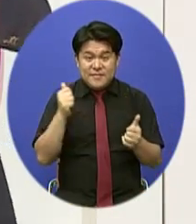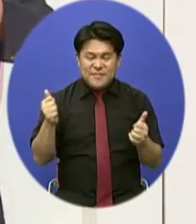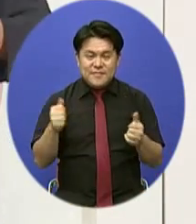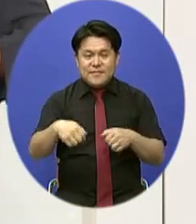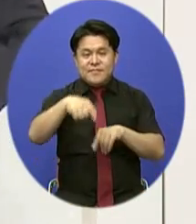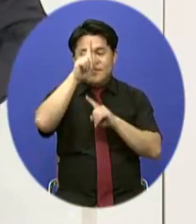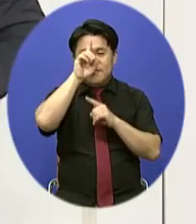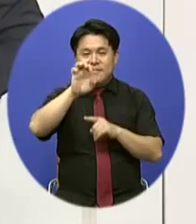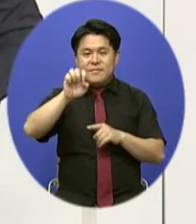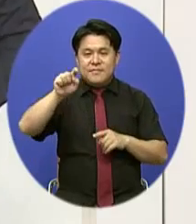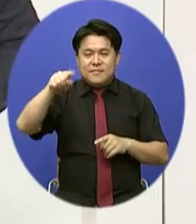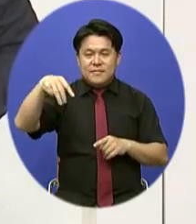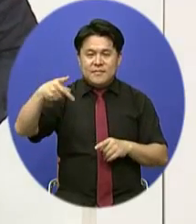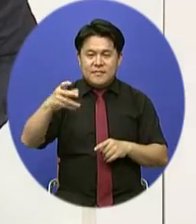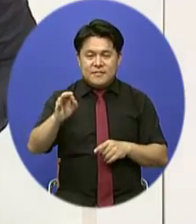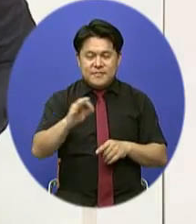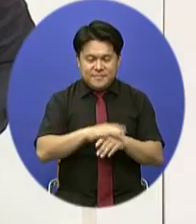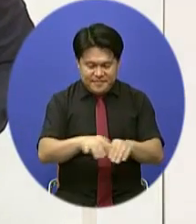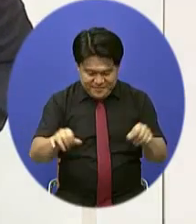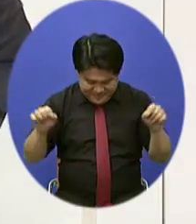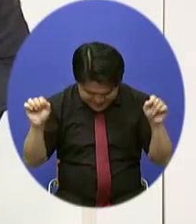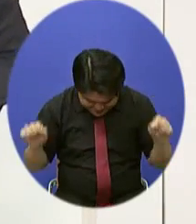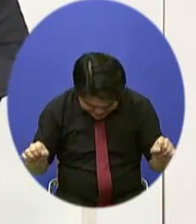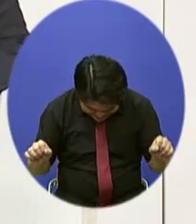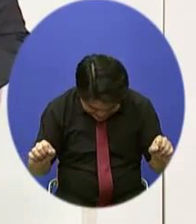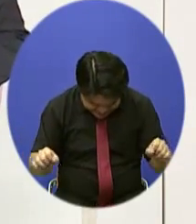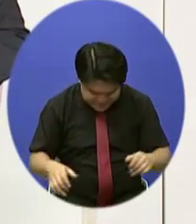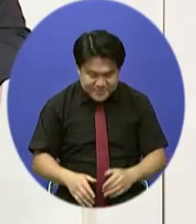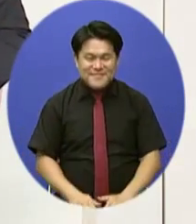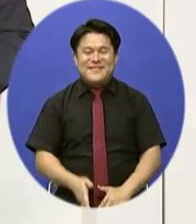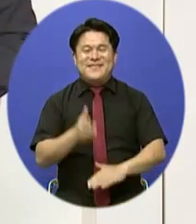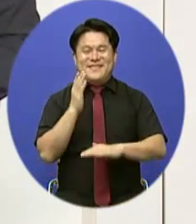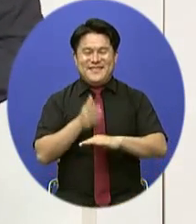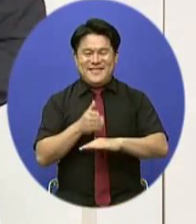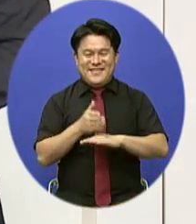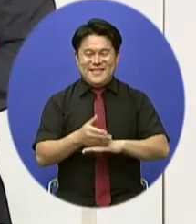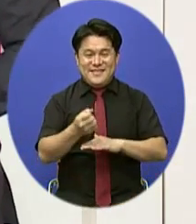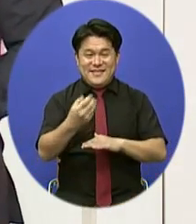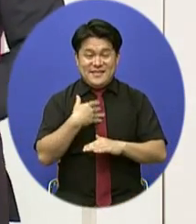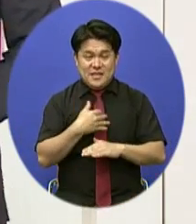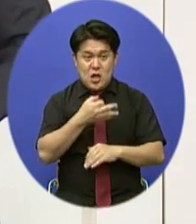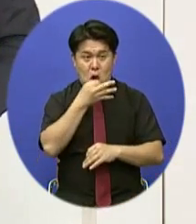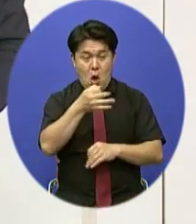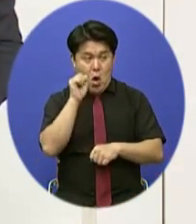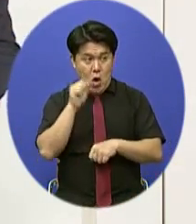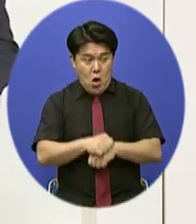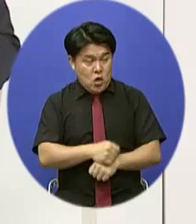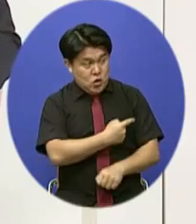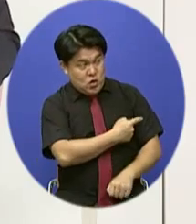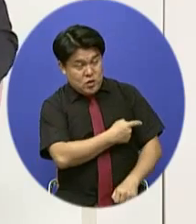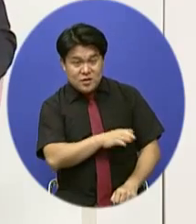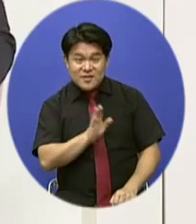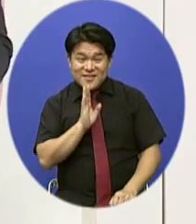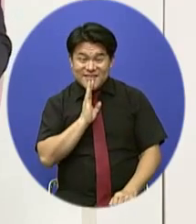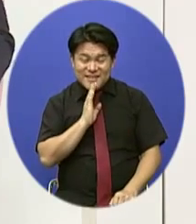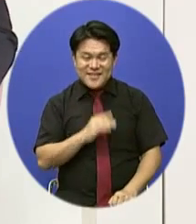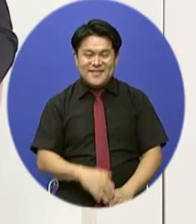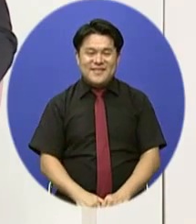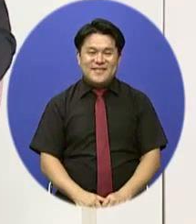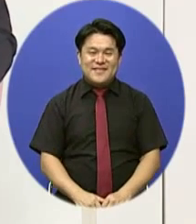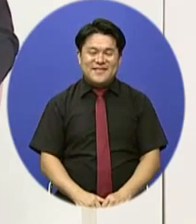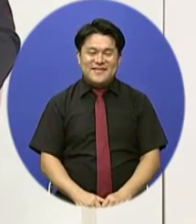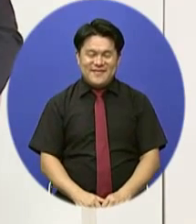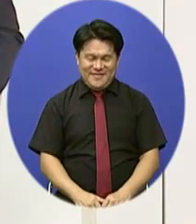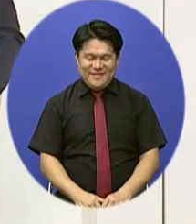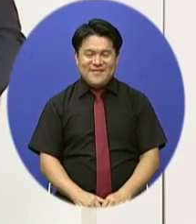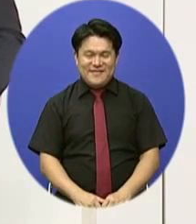이 팔종 아버님 안녕하세요. 감사합니다. 아. 소리 참 잘하죠, 우리 서정호 씨.